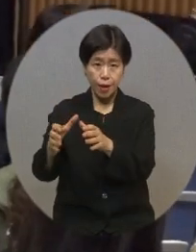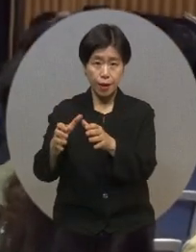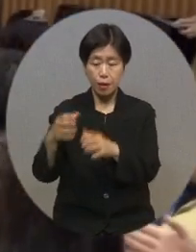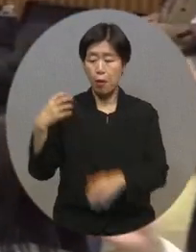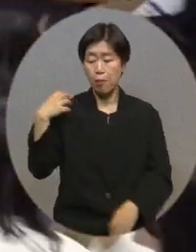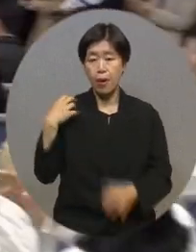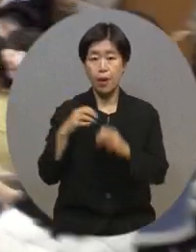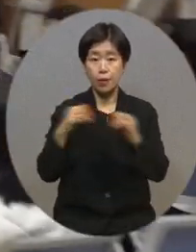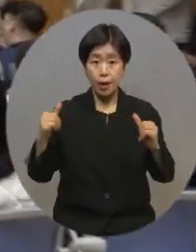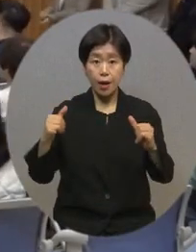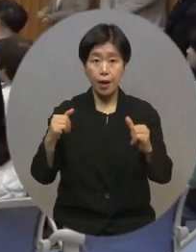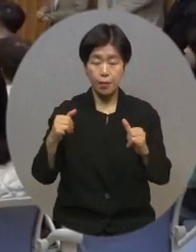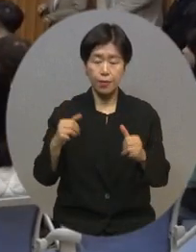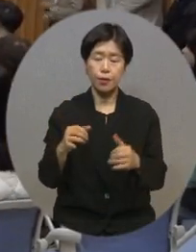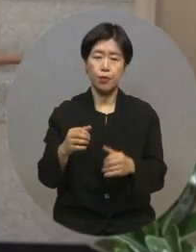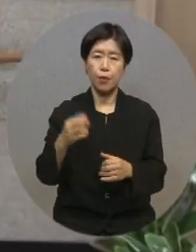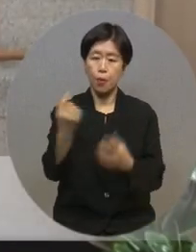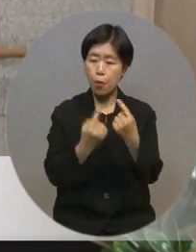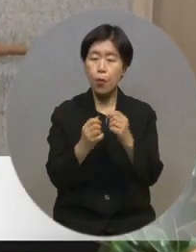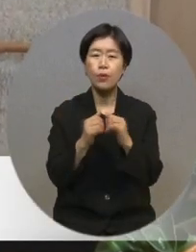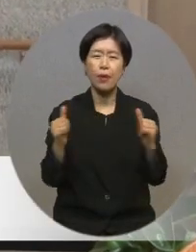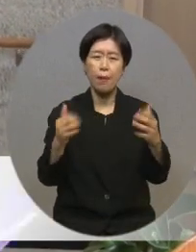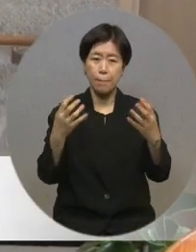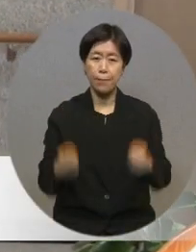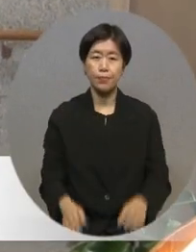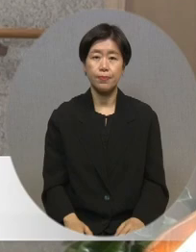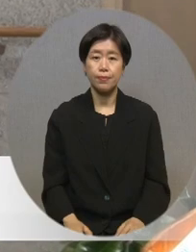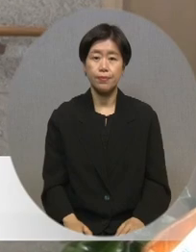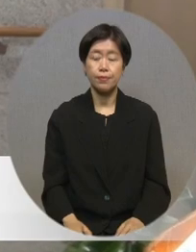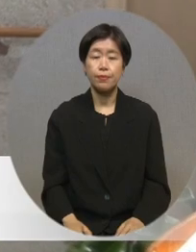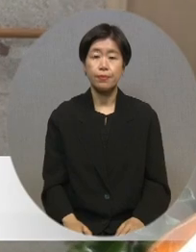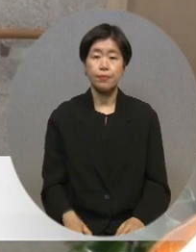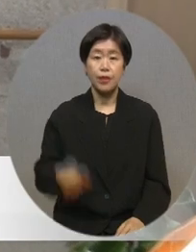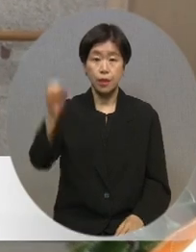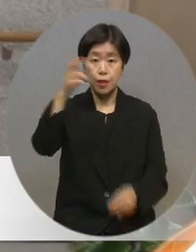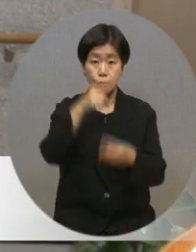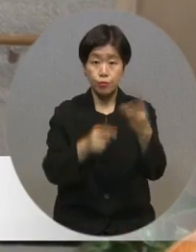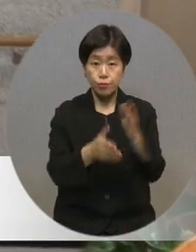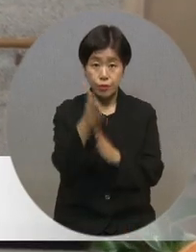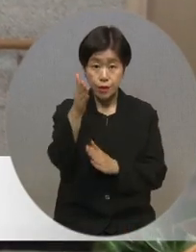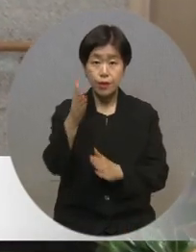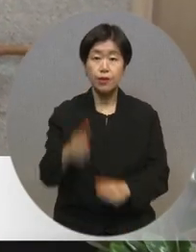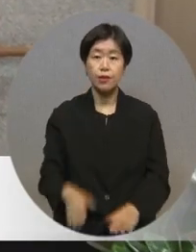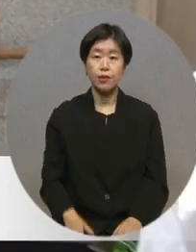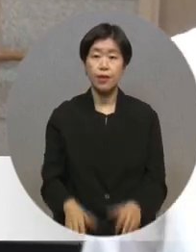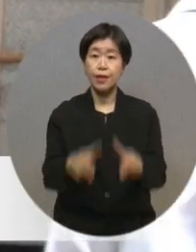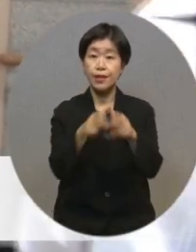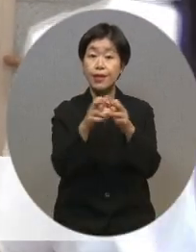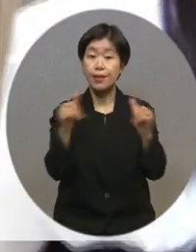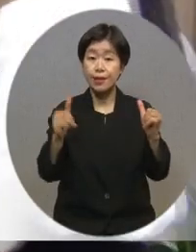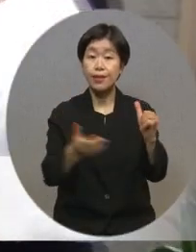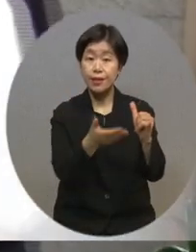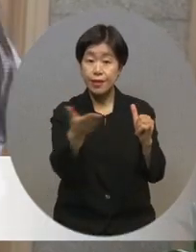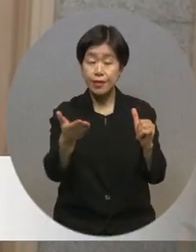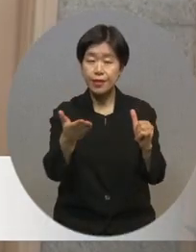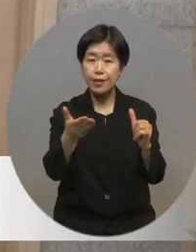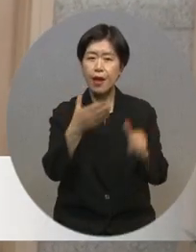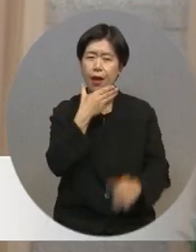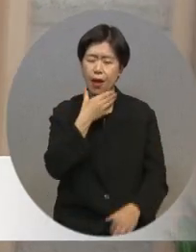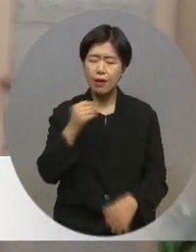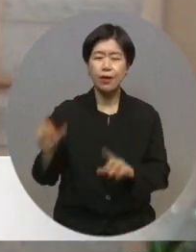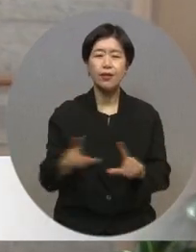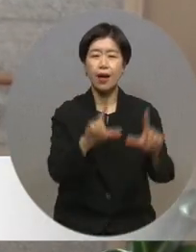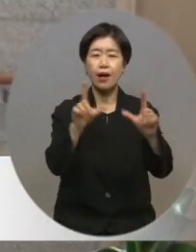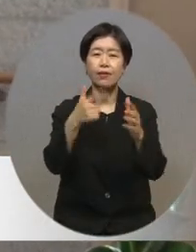이용자들이 참석한 가운데 진행되었습니다. 우리 양주의 장애인들이 행복한 우리 양주시를 만들어 가는데